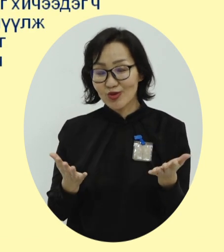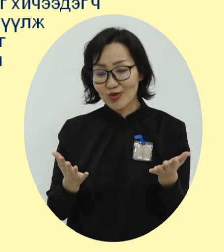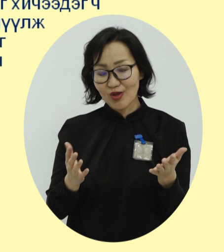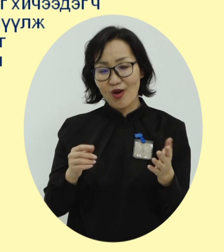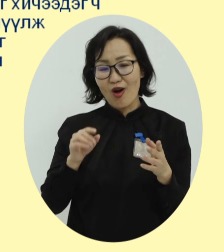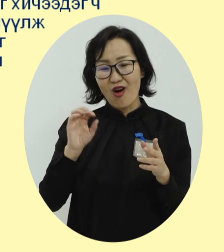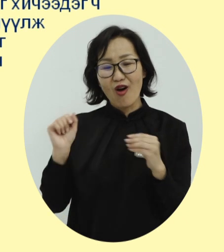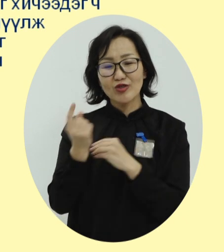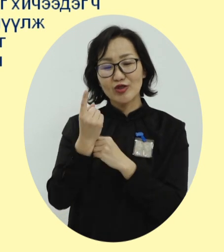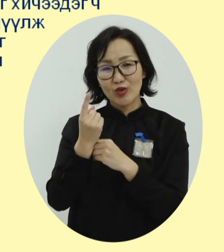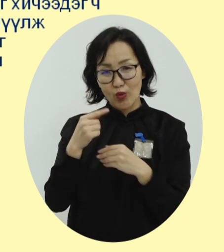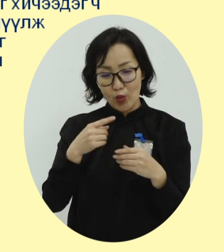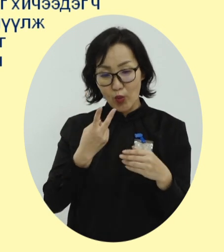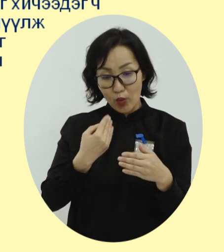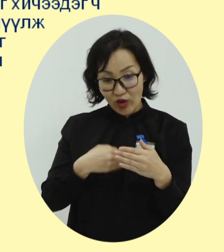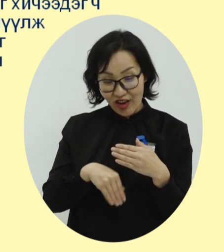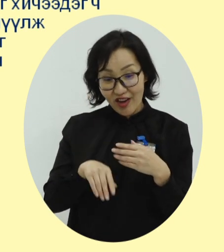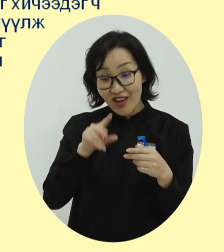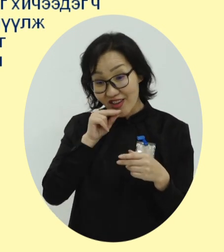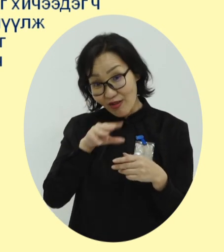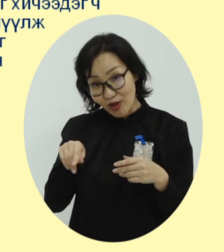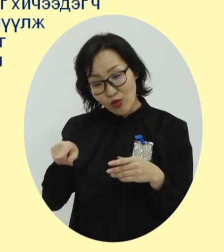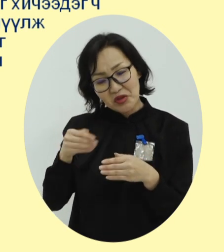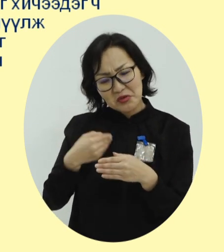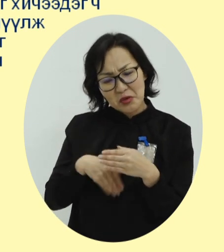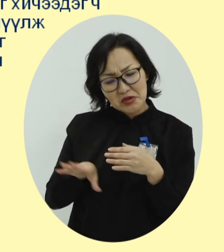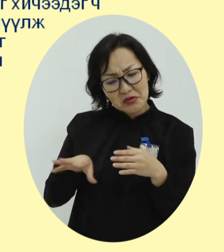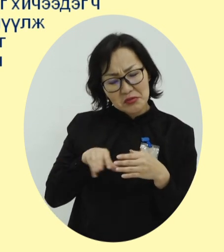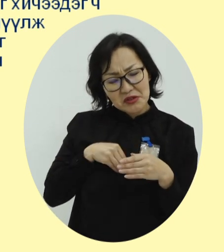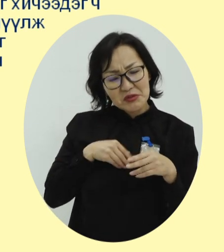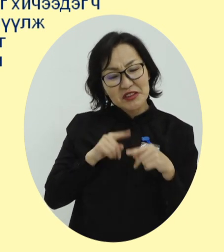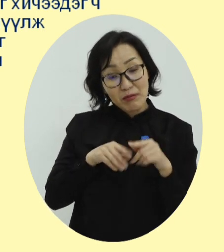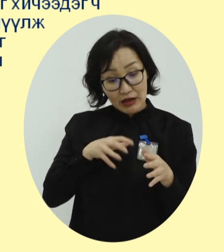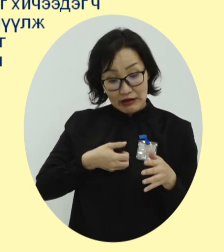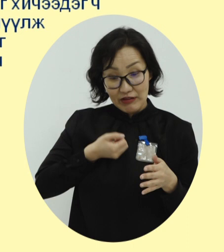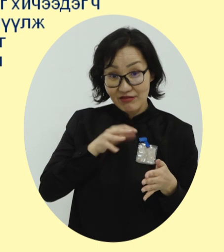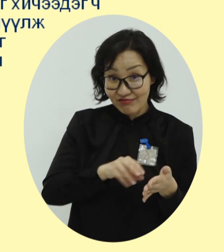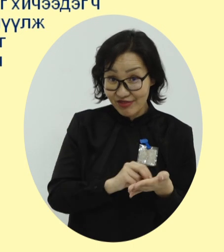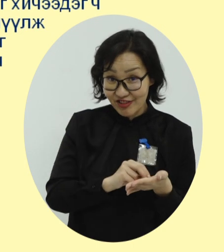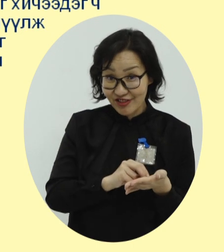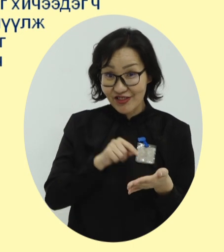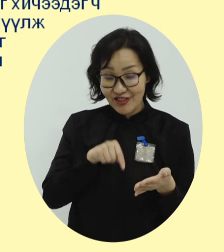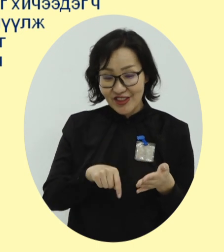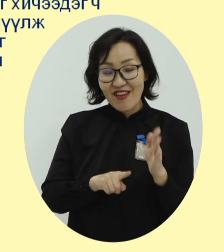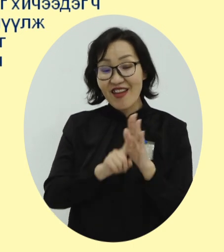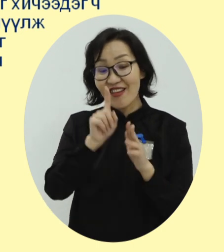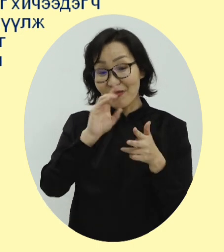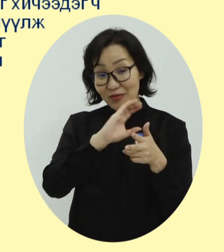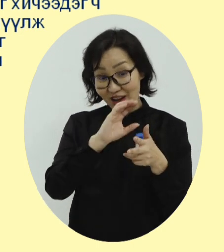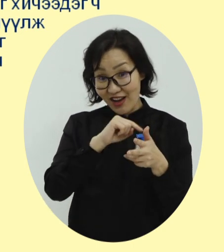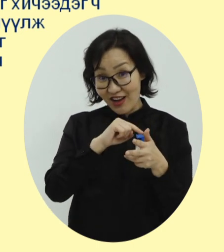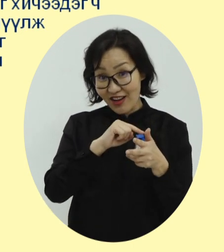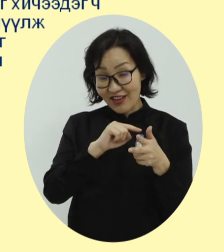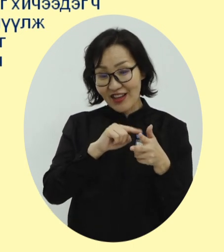тэмдэглэл бичих онцлог үйл явдал түүнээс төрсөн мэдрэмж сэтгэгдэл ихэд байгаа өдрийн тэмдэглэлийн гол